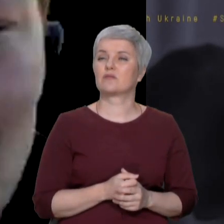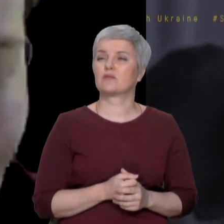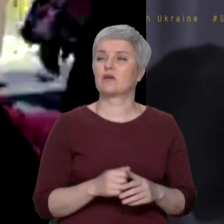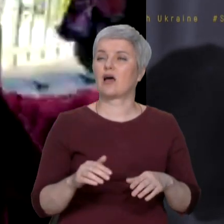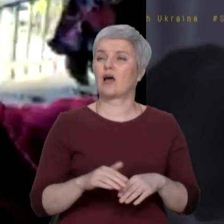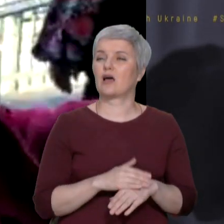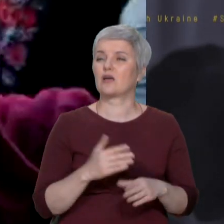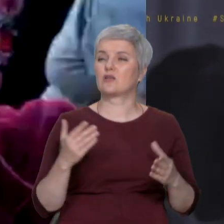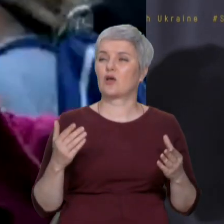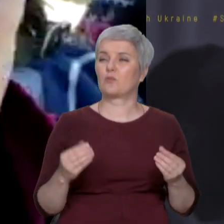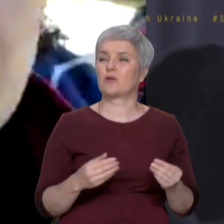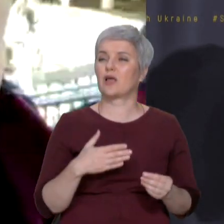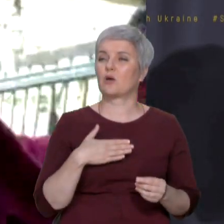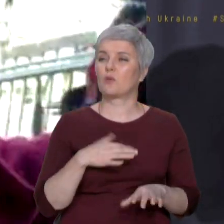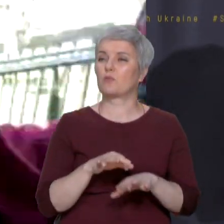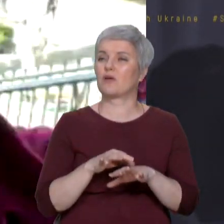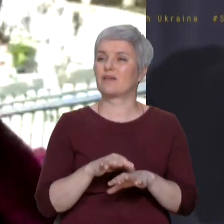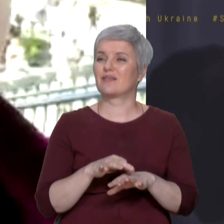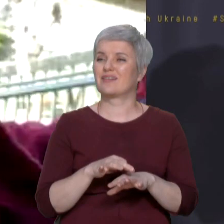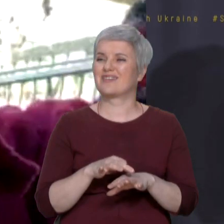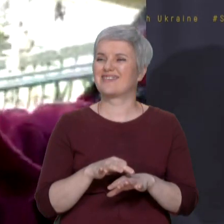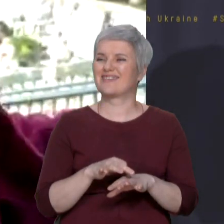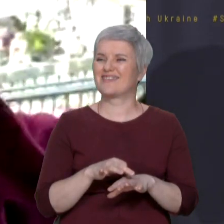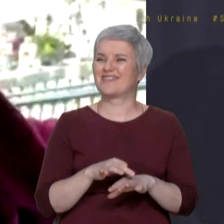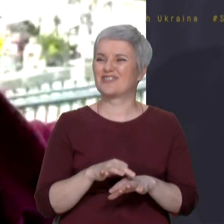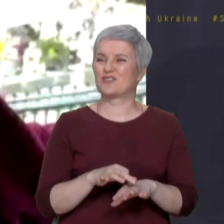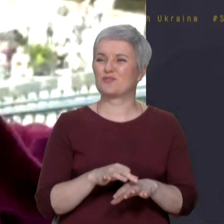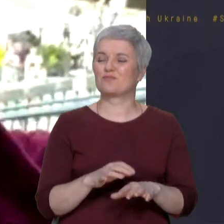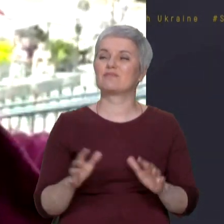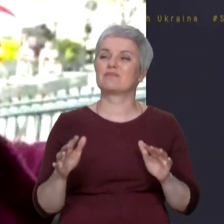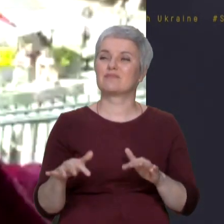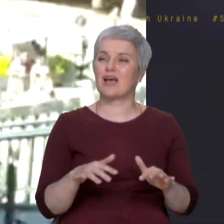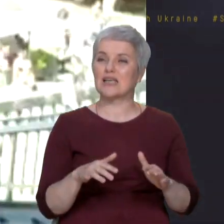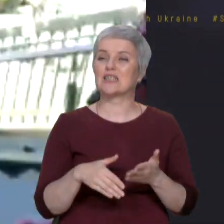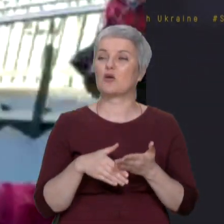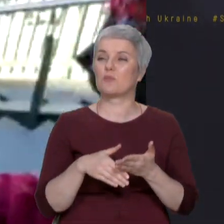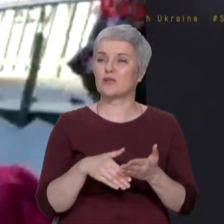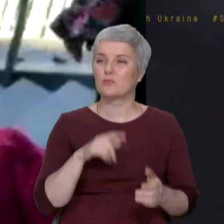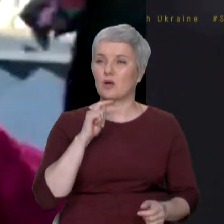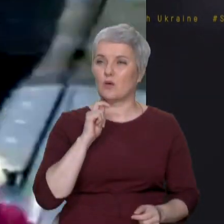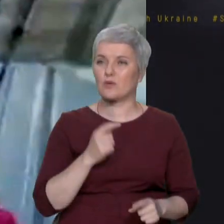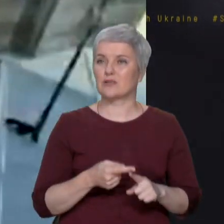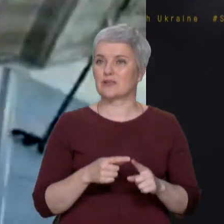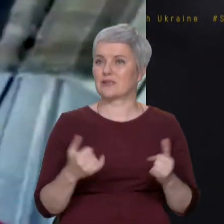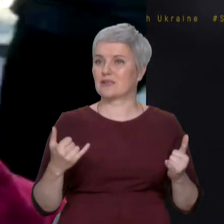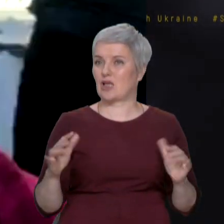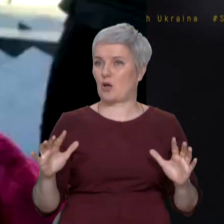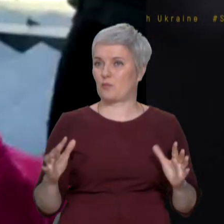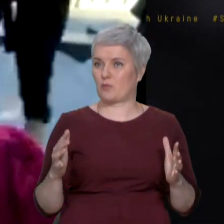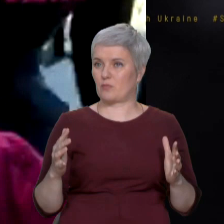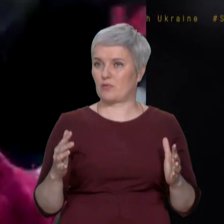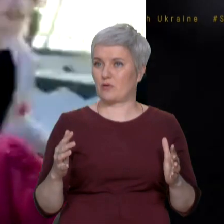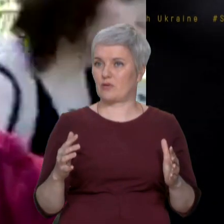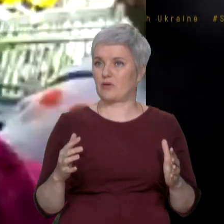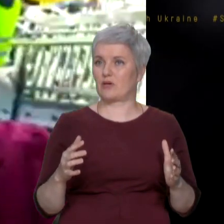Доброго дня. Ми проводимо демонстрацію підтримку України. У цей момент наразі грав